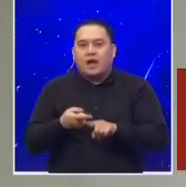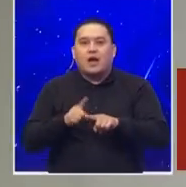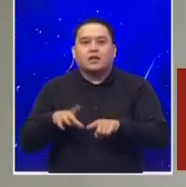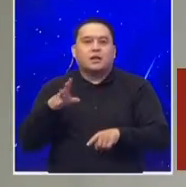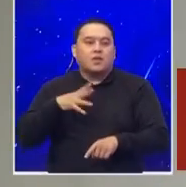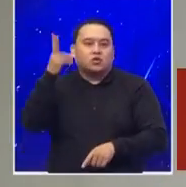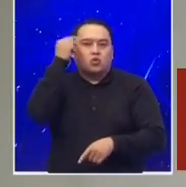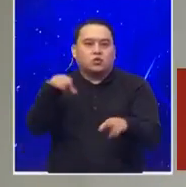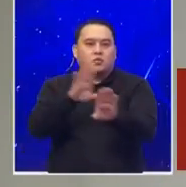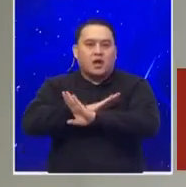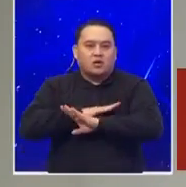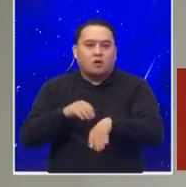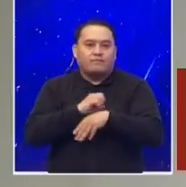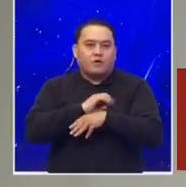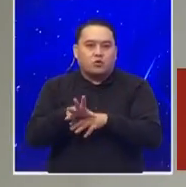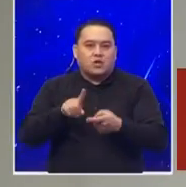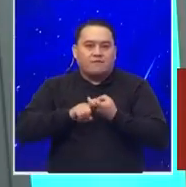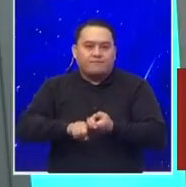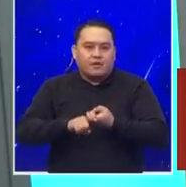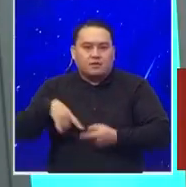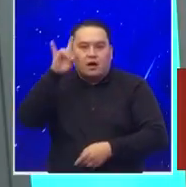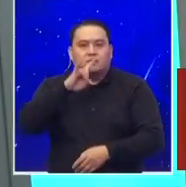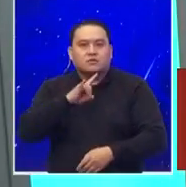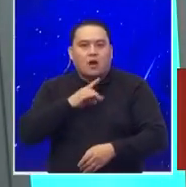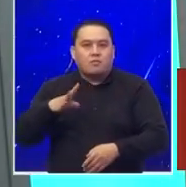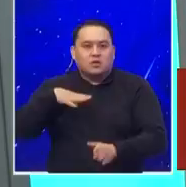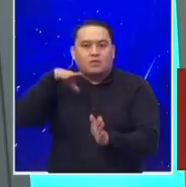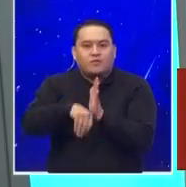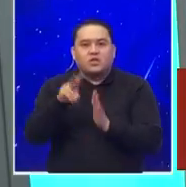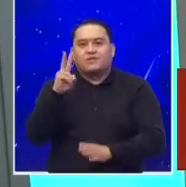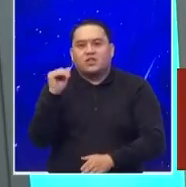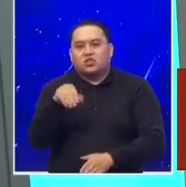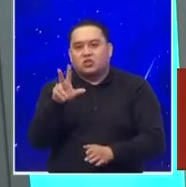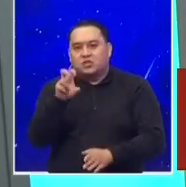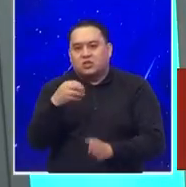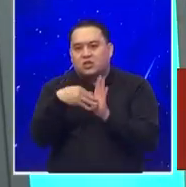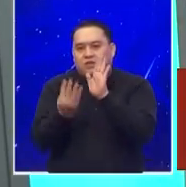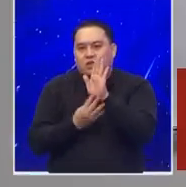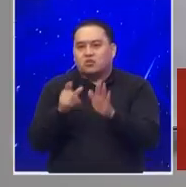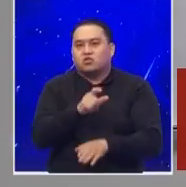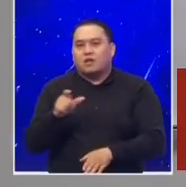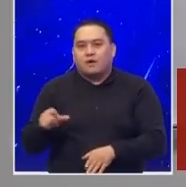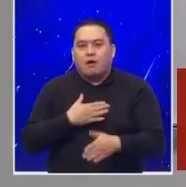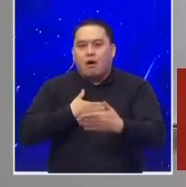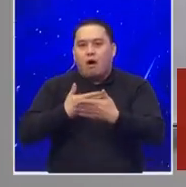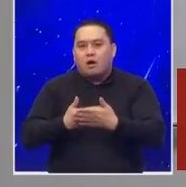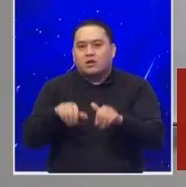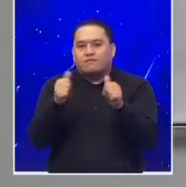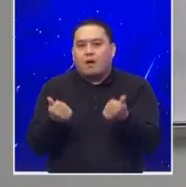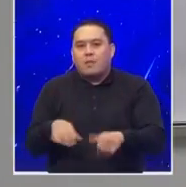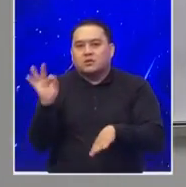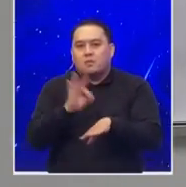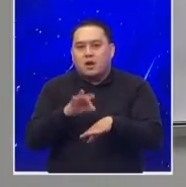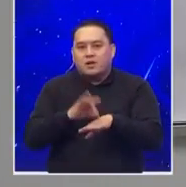человек. Общее число смертей от коронавирусной инфекции в Казахстане составляет 2319 человек. В